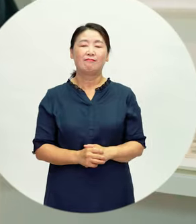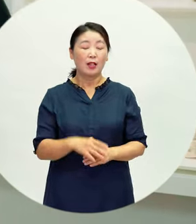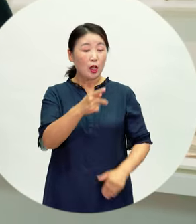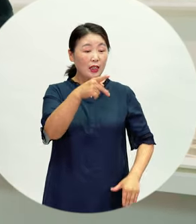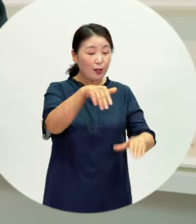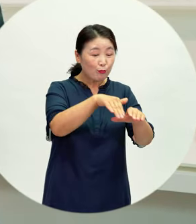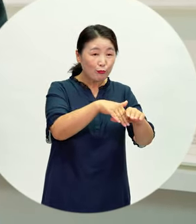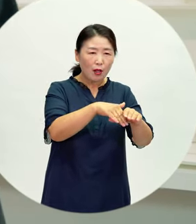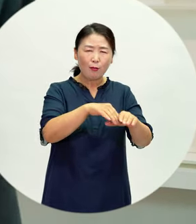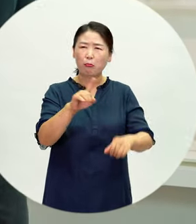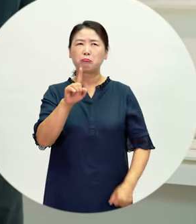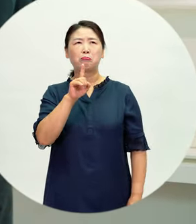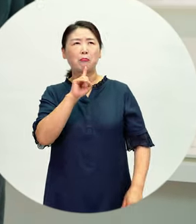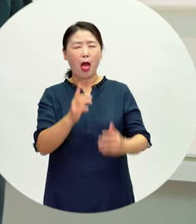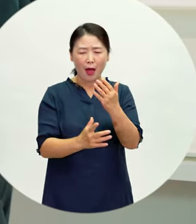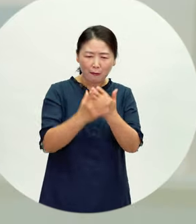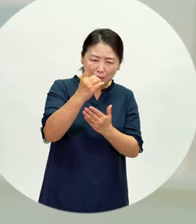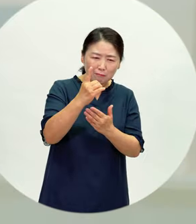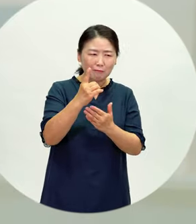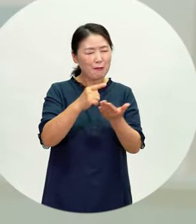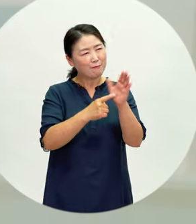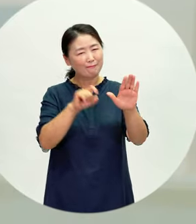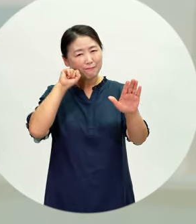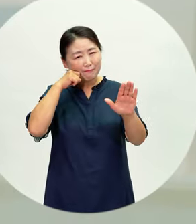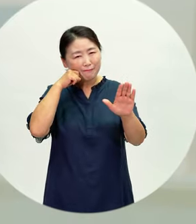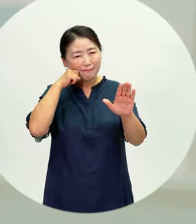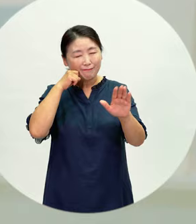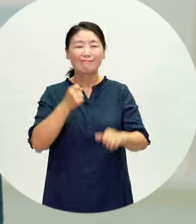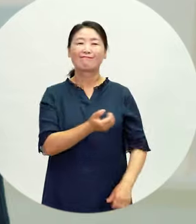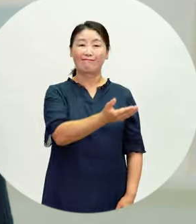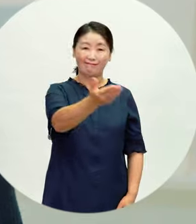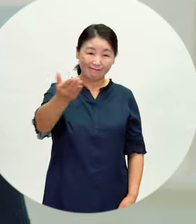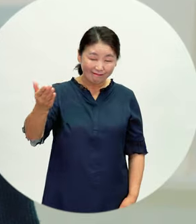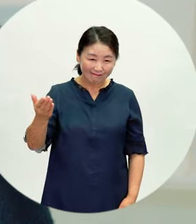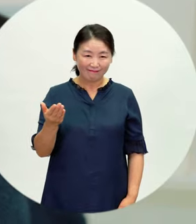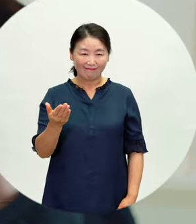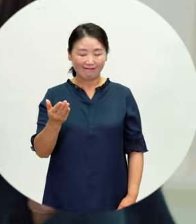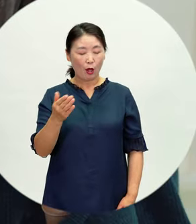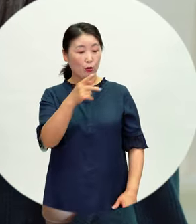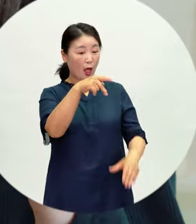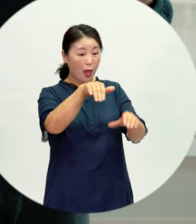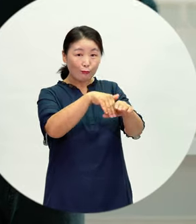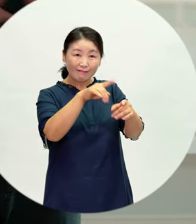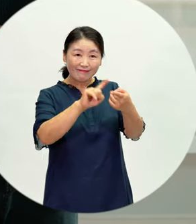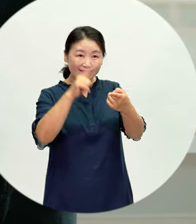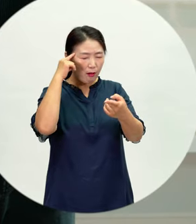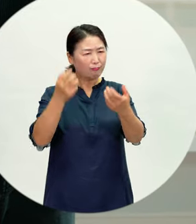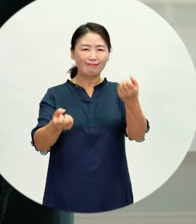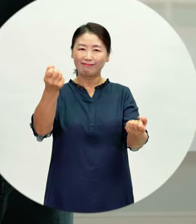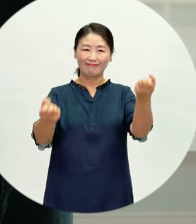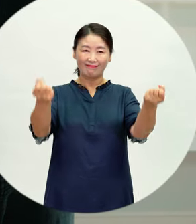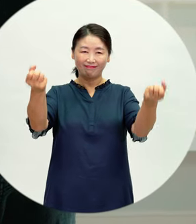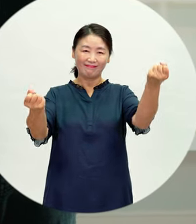K-컬처는 한마디로 정의가 될 수 없습니다. 그렇기에 여러분 모두가 각기 K-컬처에 대해서 다른 생각을 가지고 계실 것